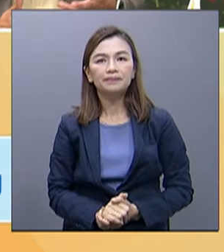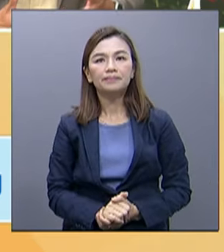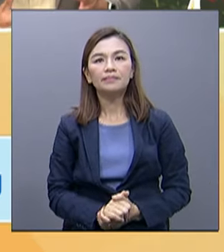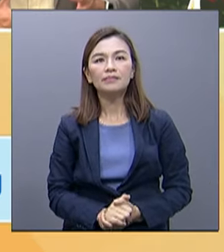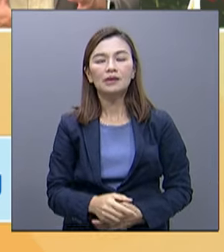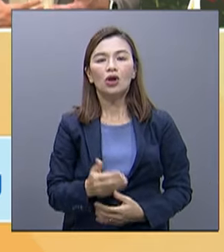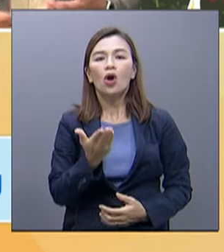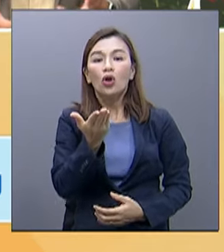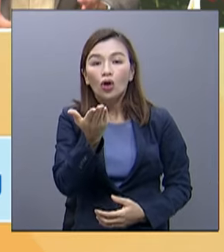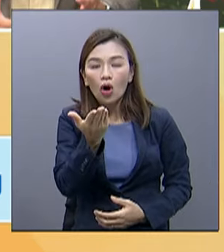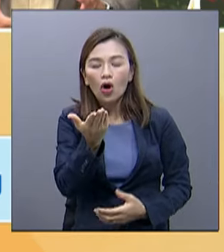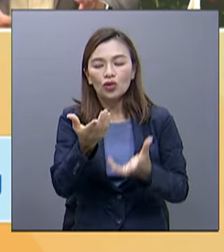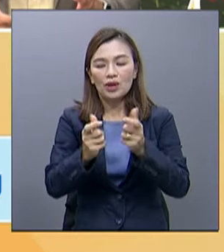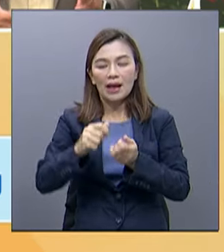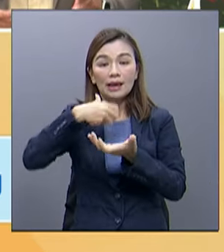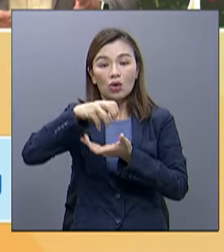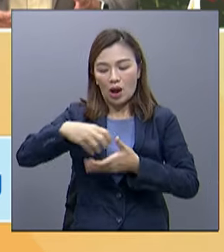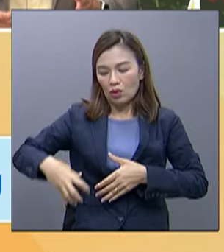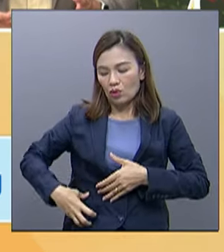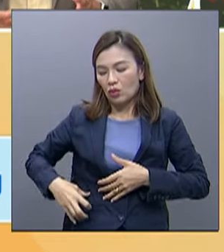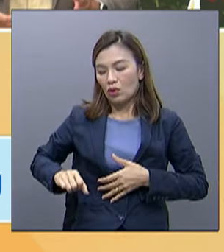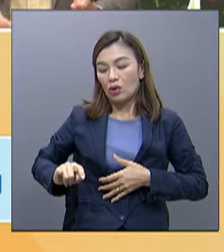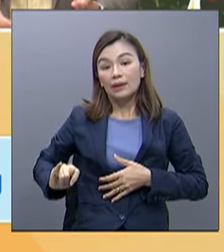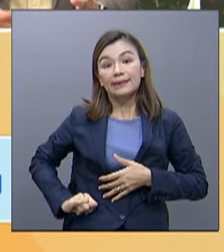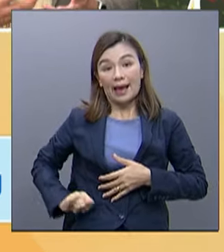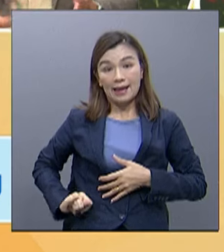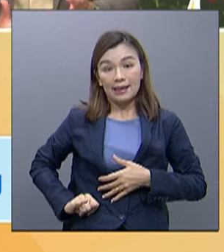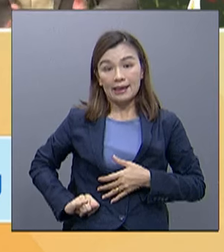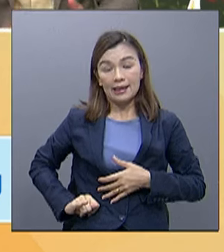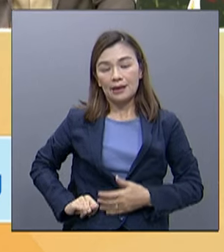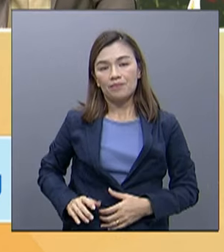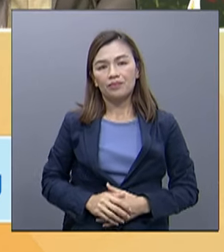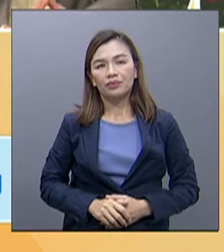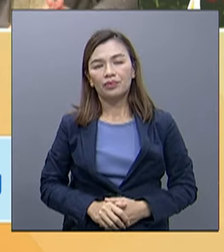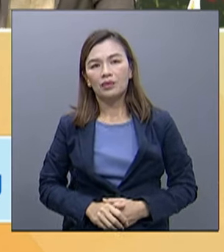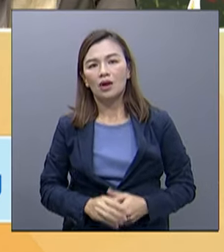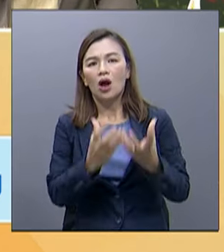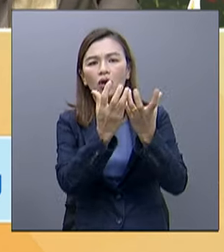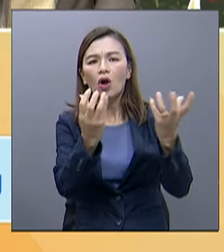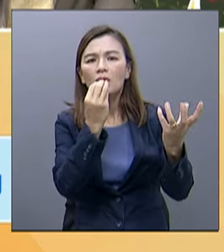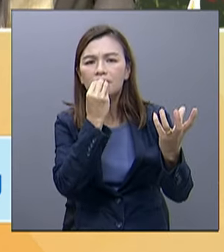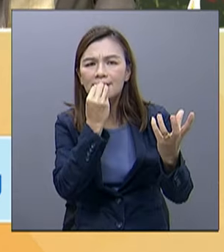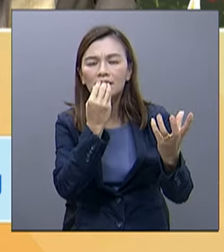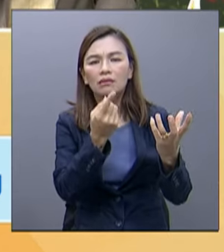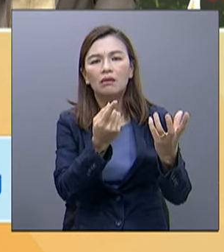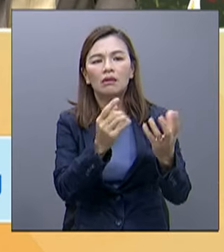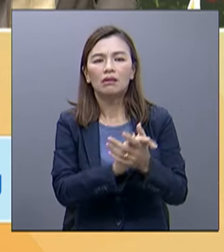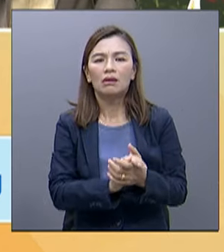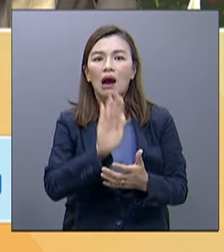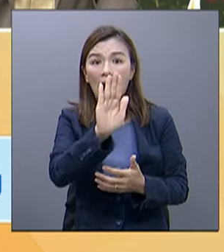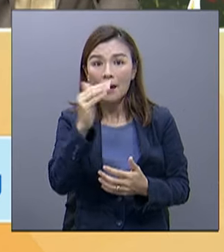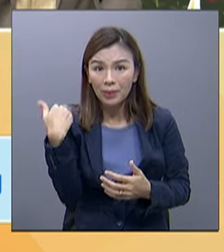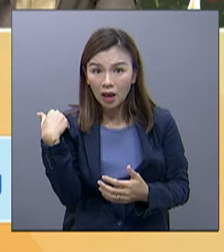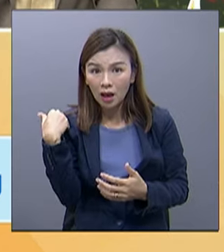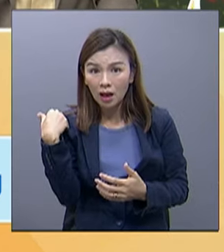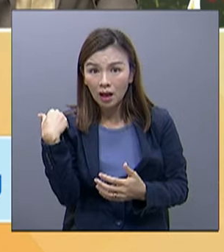ไตนะฮะแล้วก็ยูเรียพวกเยครับมันมีอาหารเสริมหรือผลิตภัณฑ์เสริมอาหารอะไรที่เราไม่ควรจะกินเวลาเราป่วยมั้ย